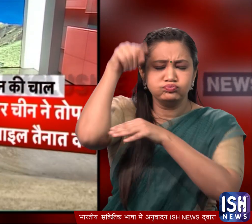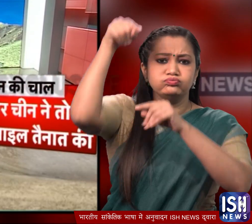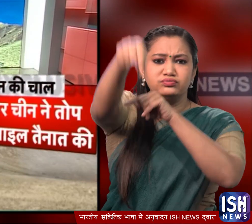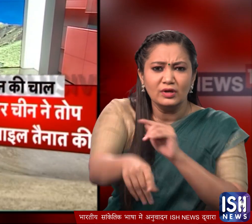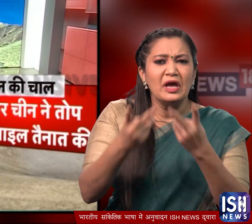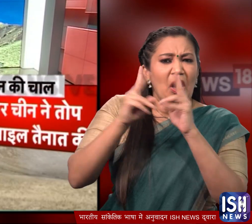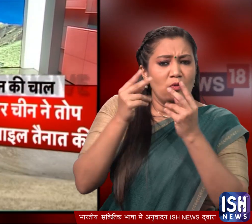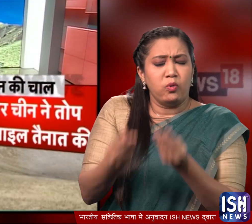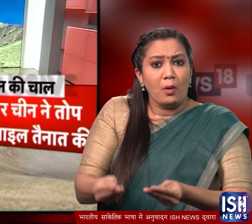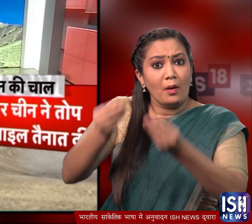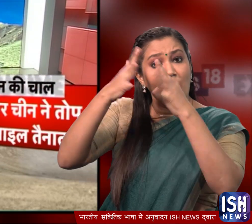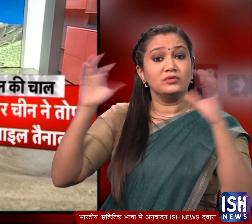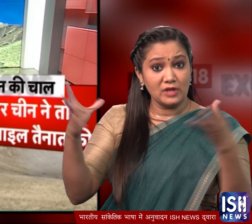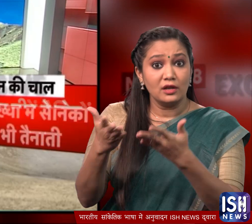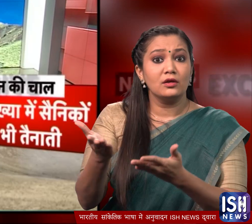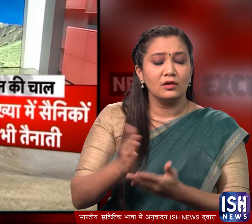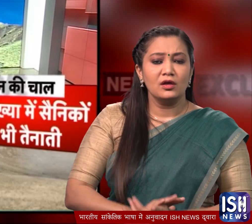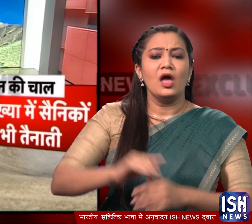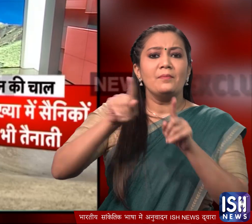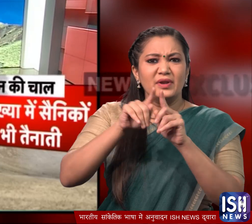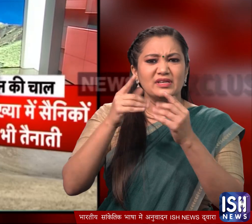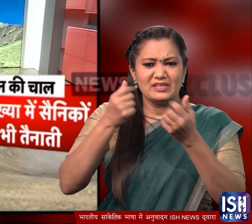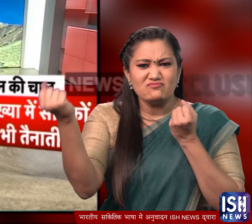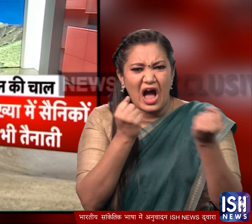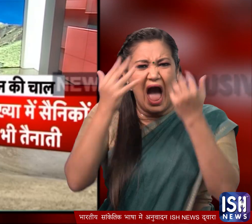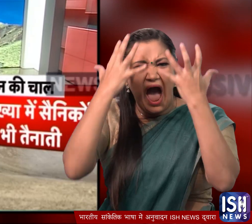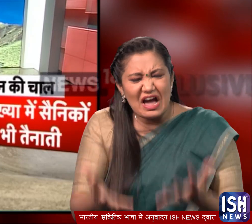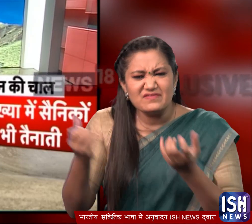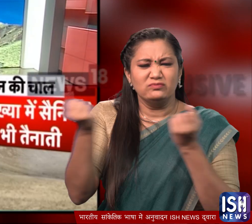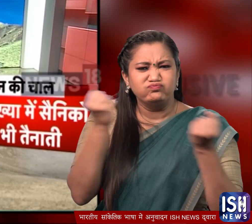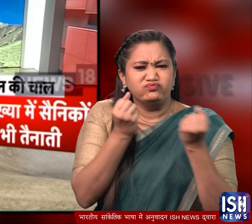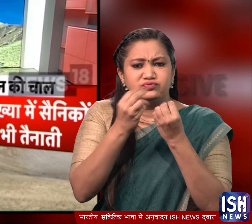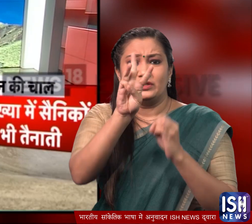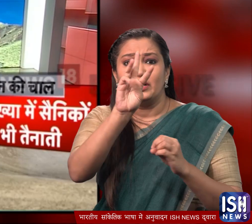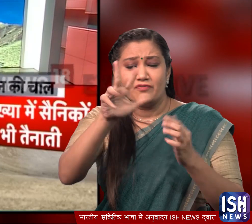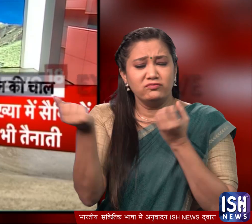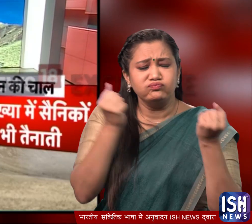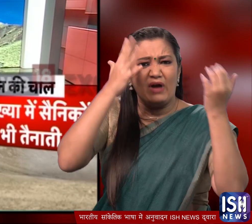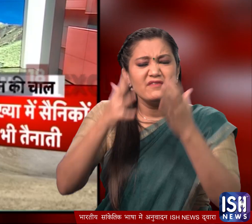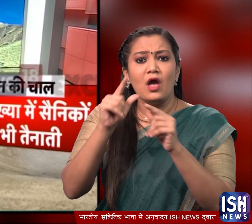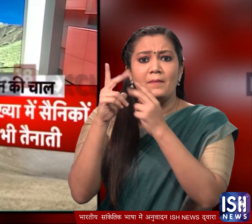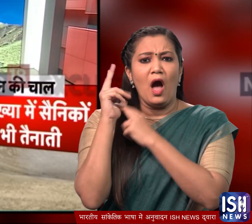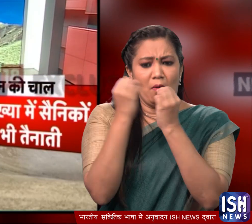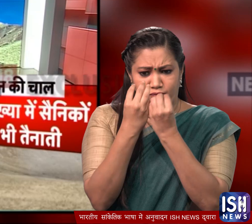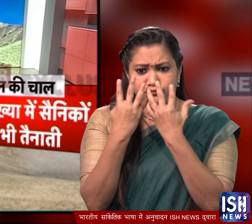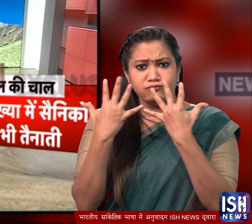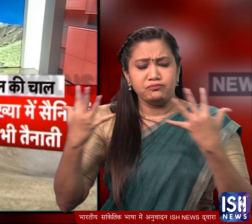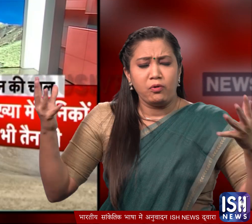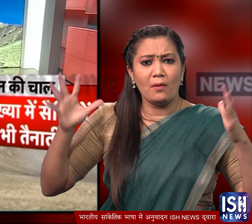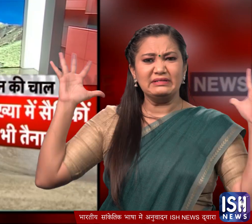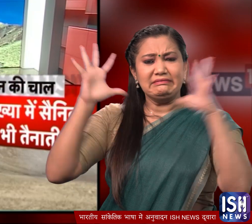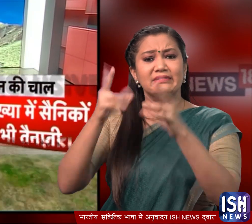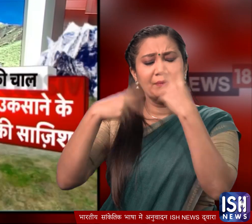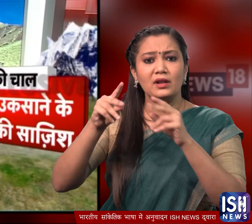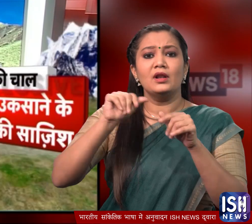मिसाइलों तक की तैनाती कर दी है। इसके अलावा चीन ने 35 भारी भरकम गाड़ियों के साथ वहां भारी संख्या में सैनिकों को तैनात भी किया।